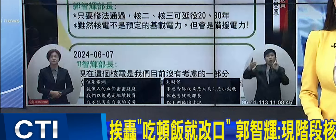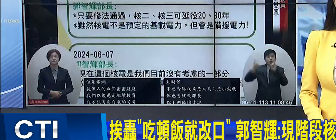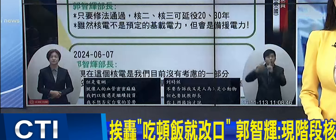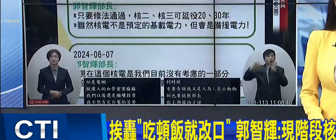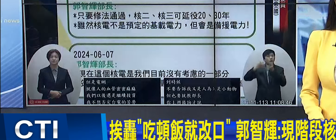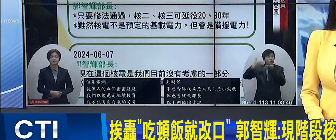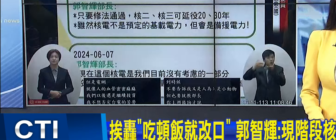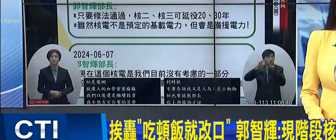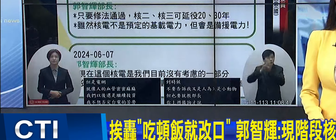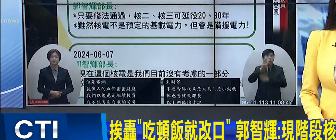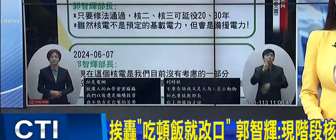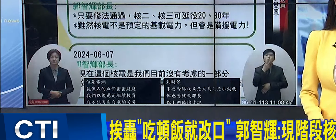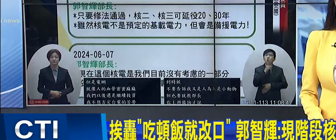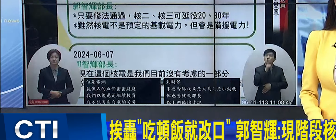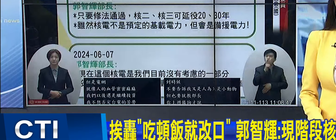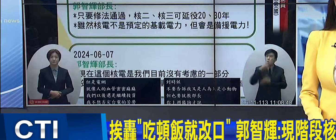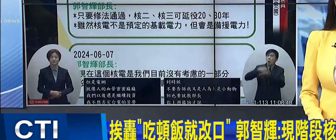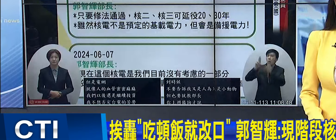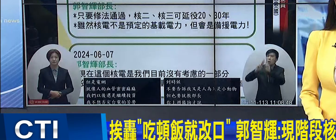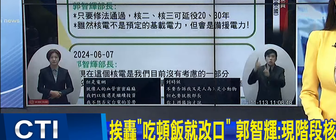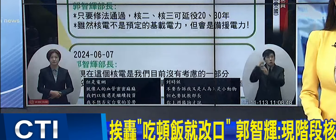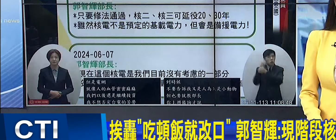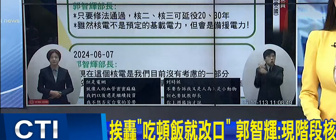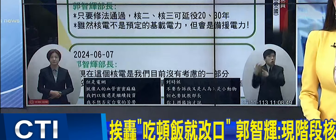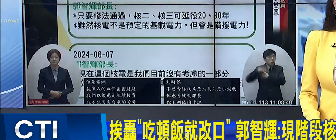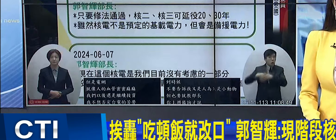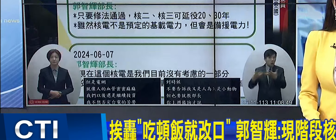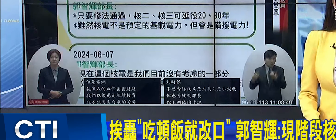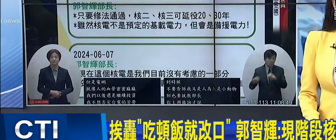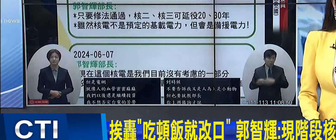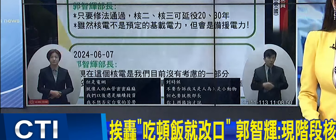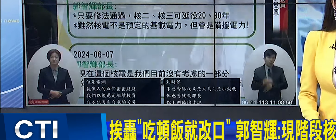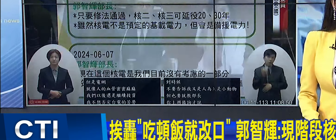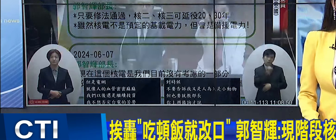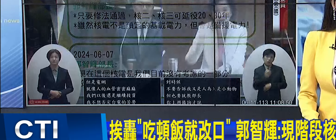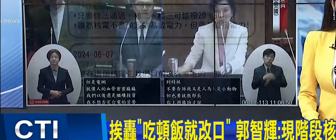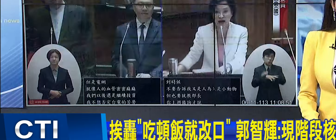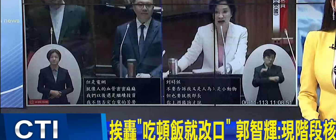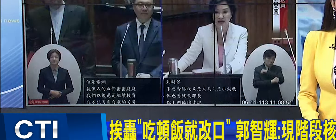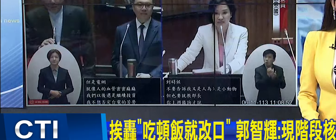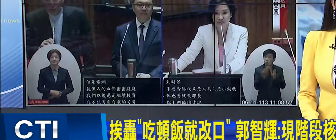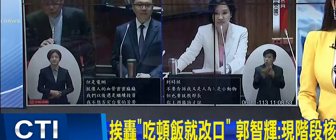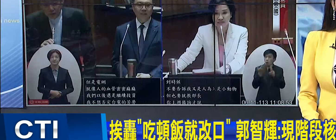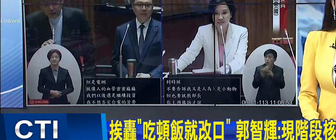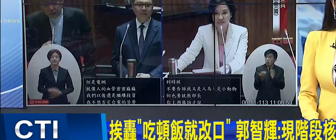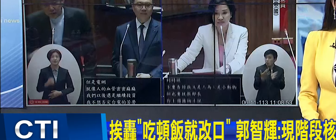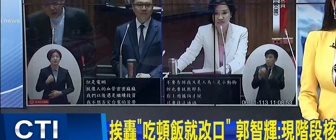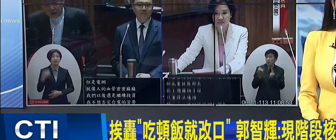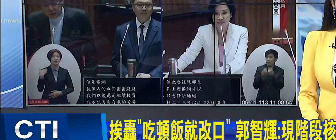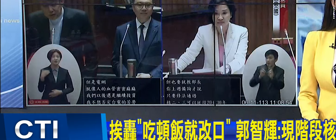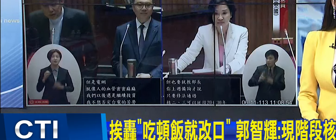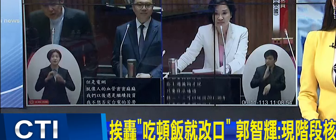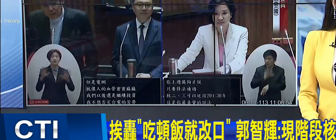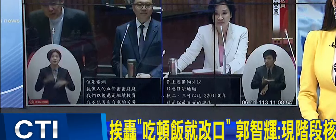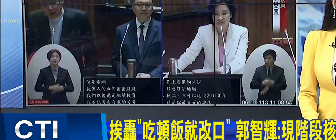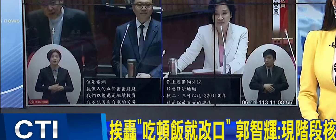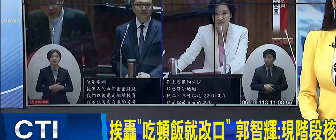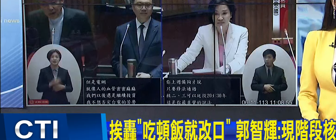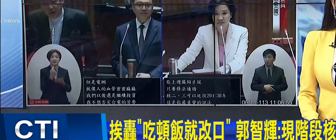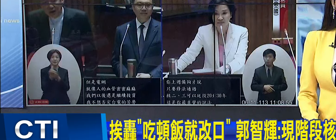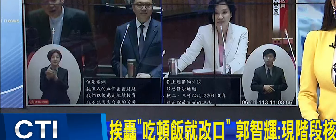顿饭你就改口，但郭智辉急着澄清表示，积累发电容量可以，这个已经可以满足客户的需求，